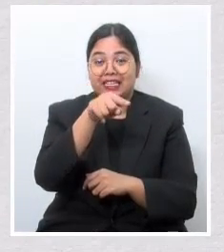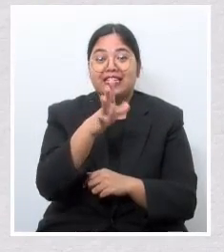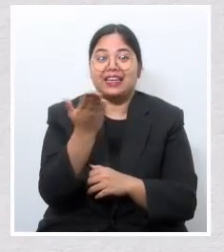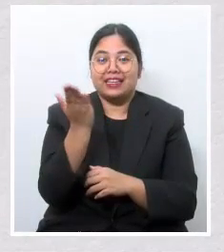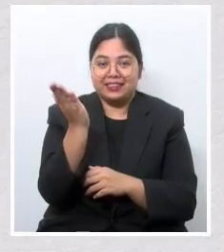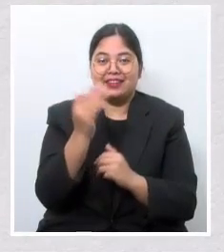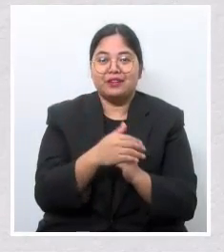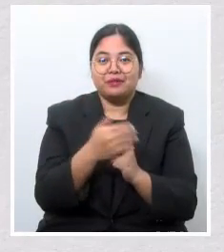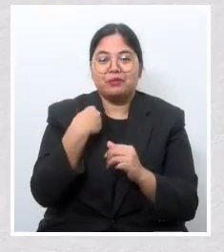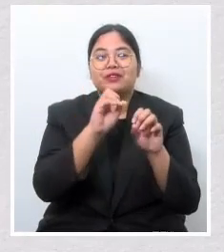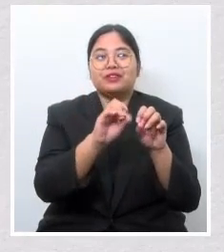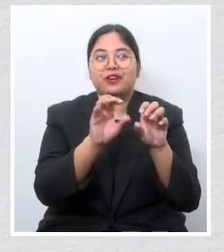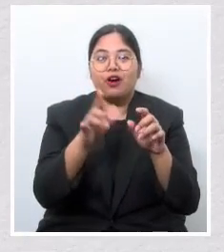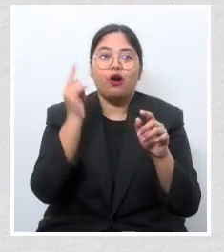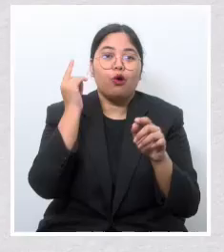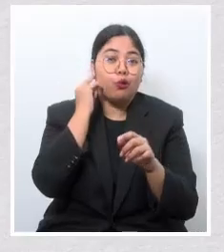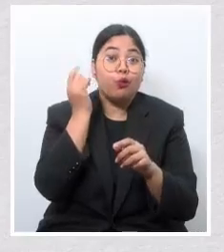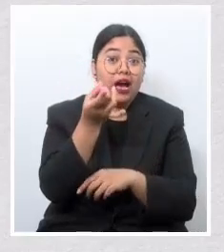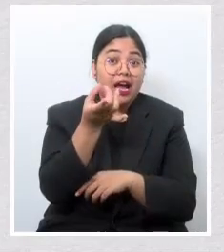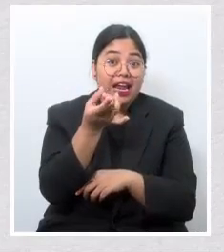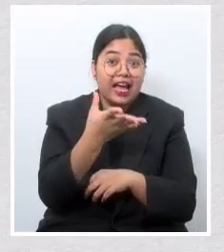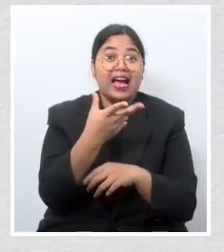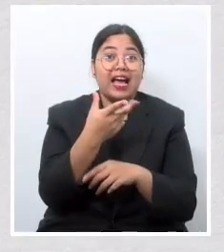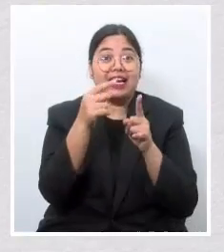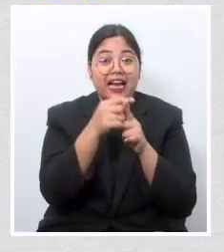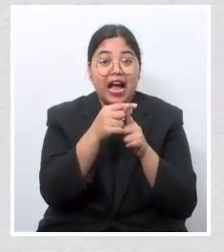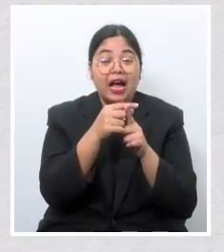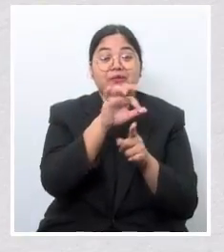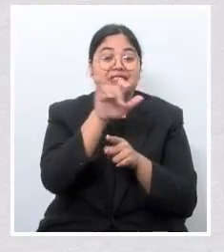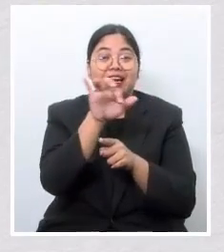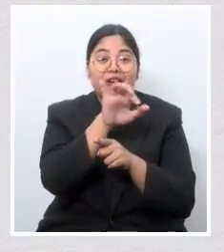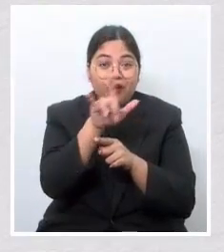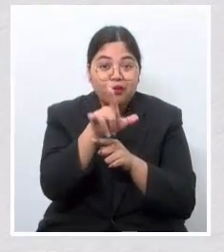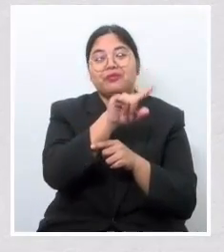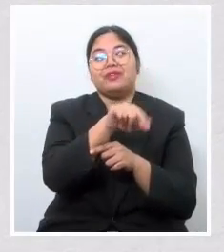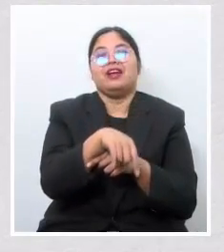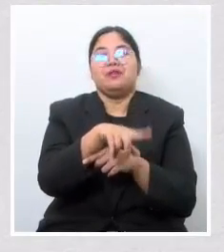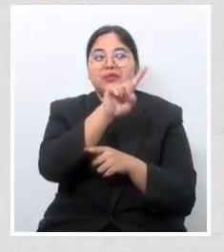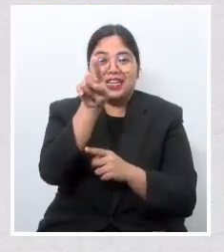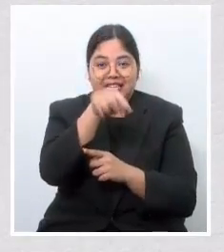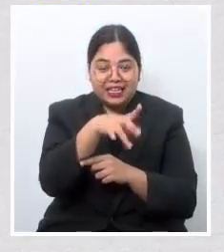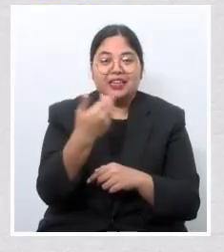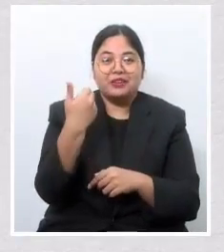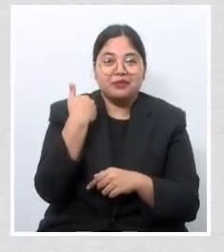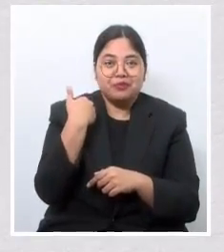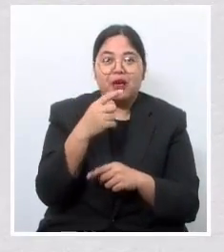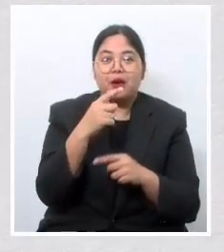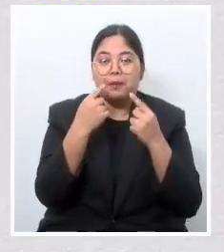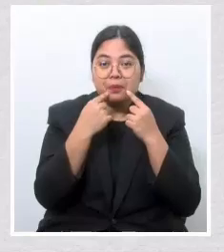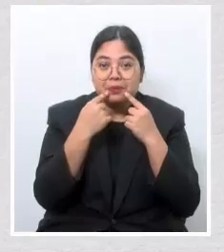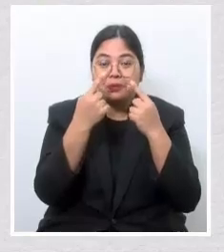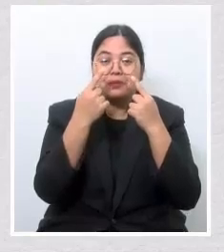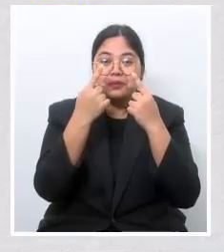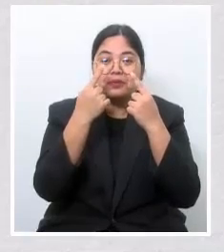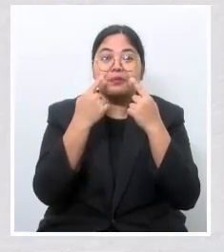แปลว่าหูเม m o u t Hเมาแป